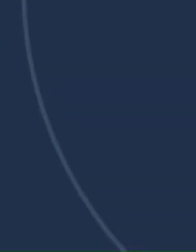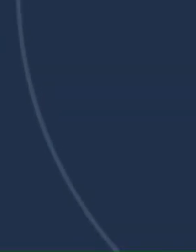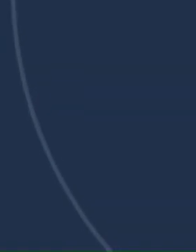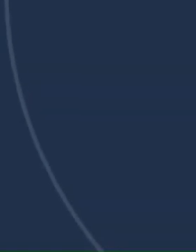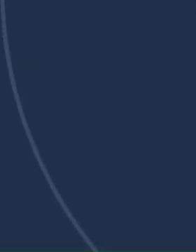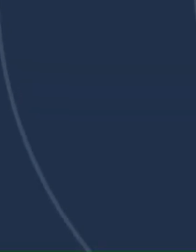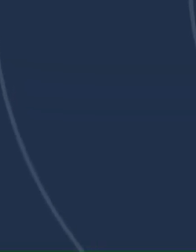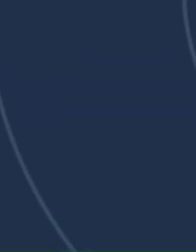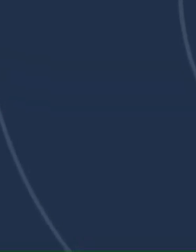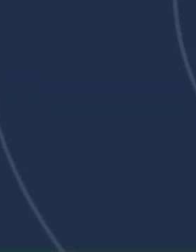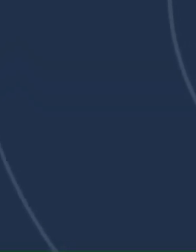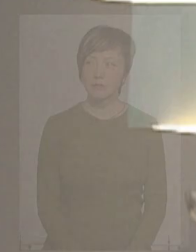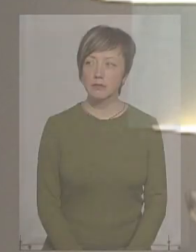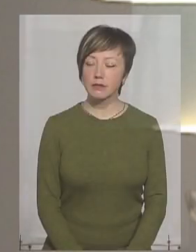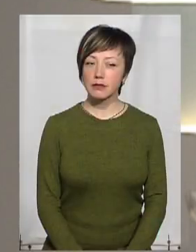Музика